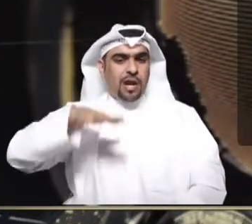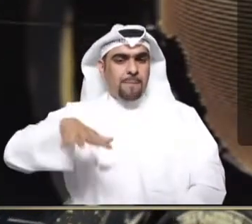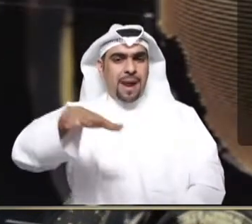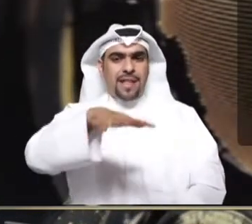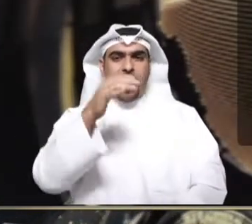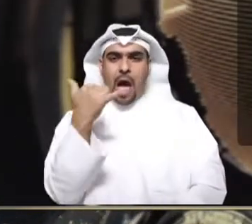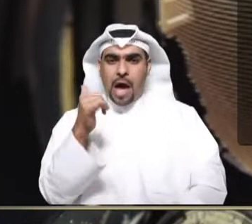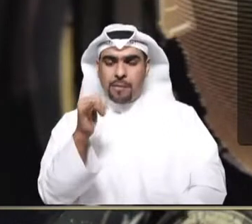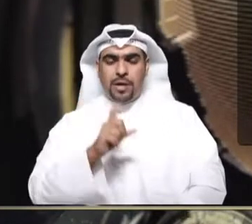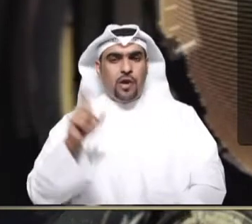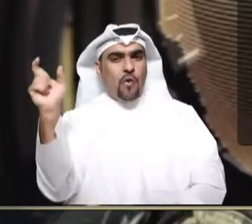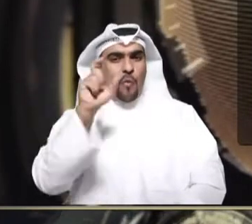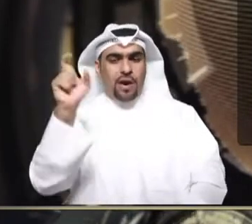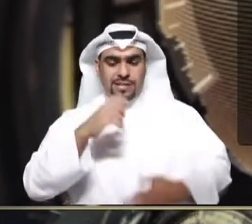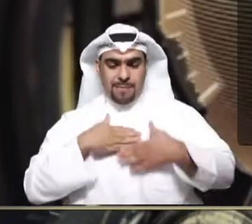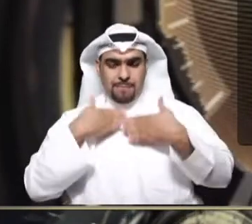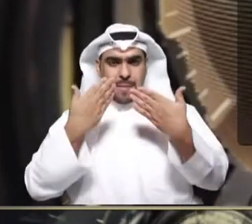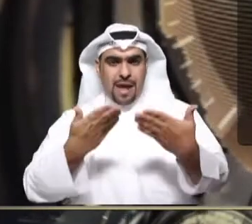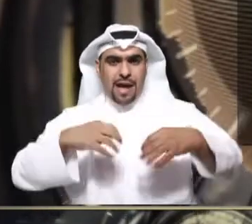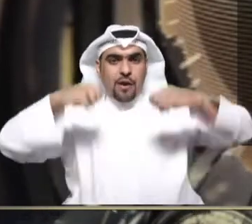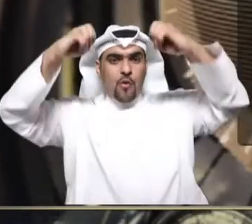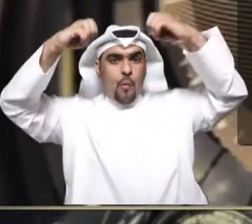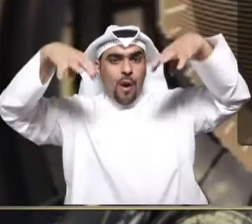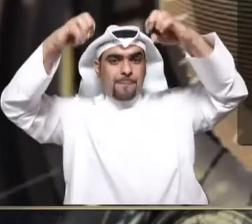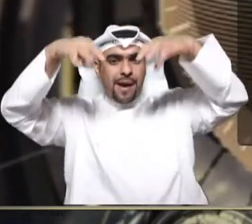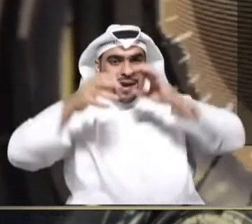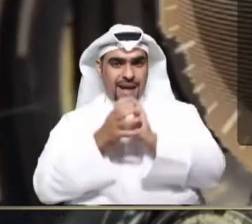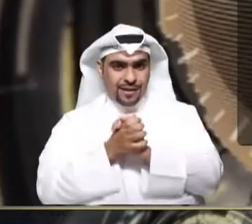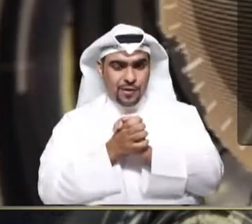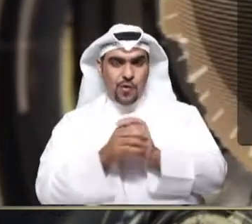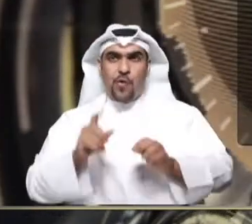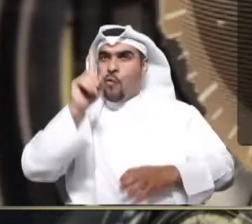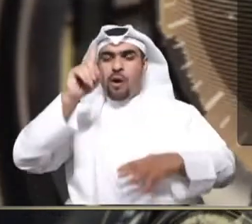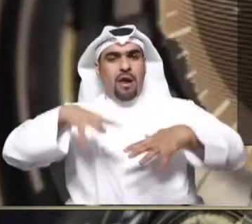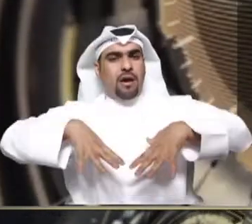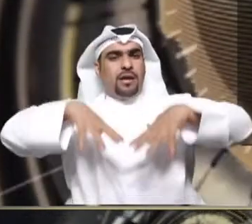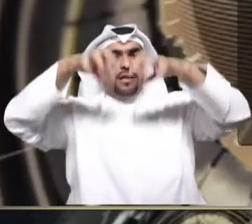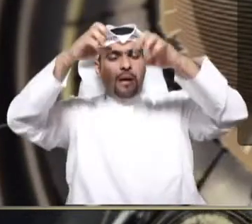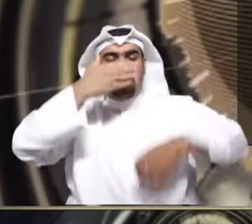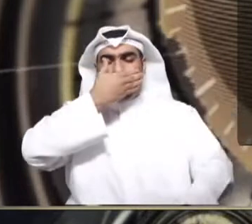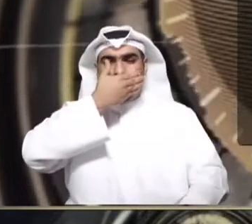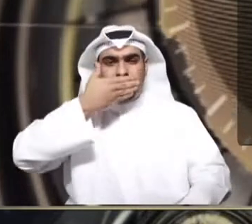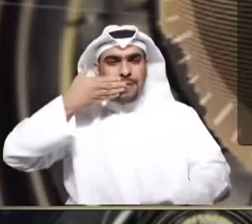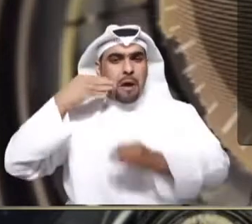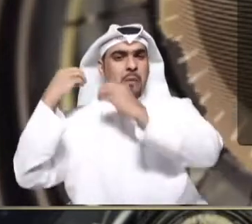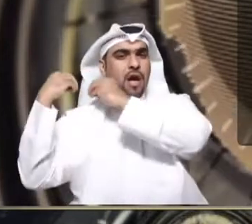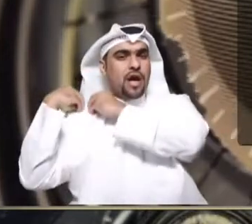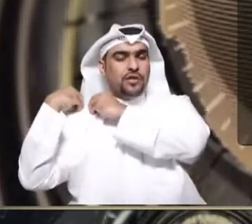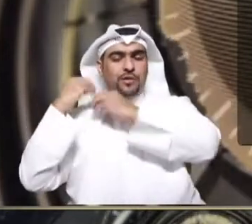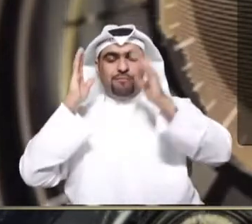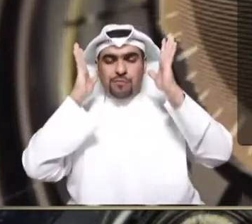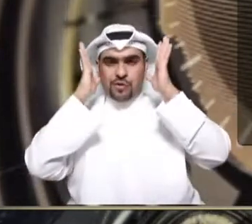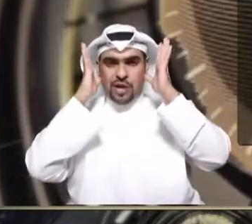والإسلامية بوافر الخير واليمن والبركات، وأن يتقبل صيام الجميع، وأن يديم على